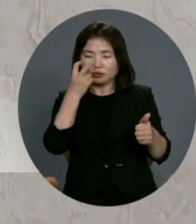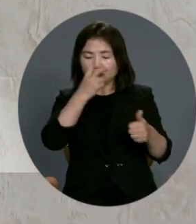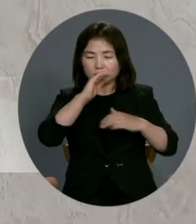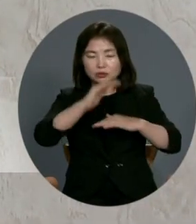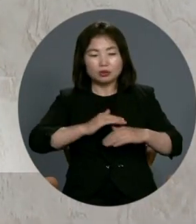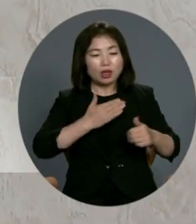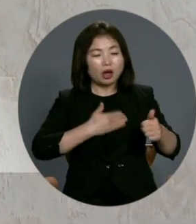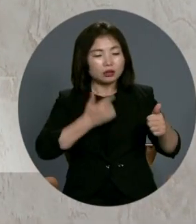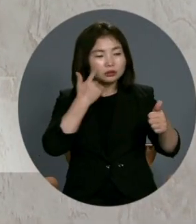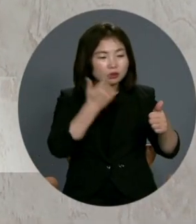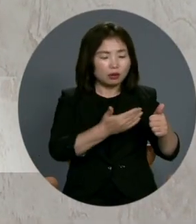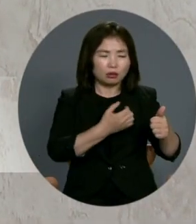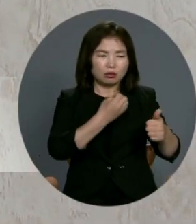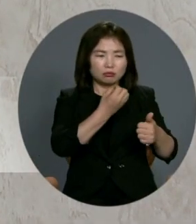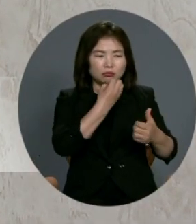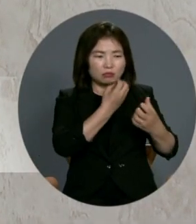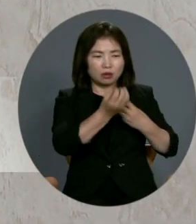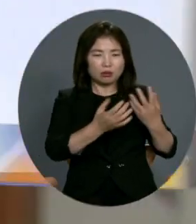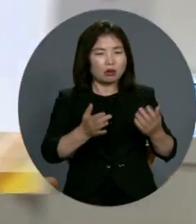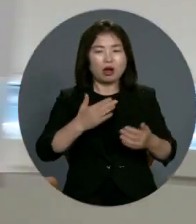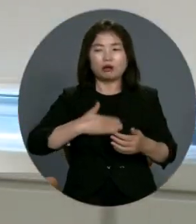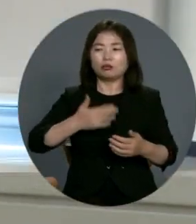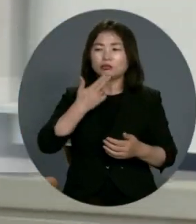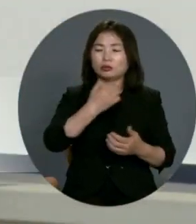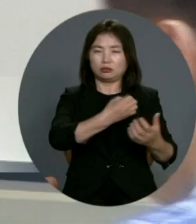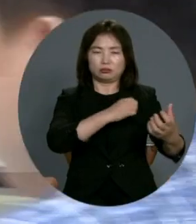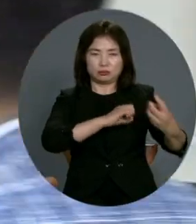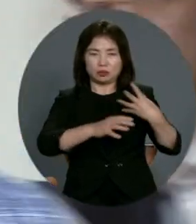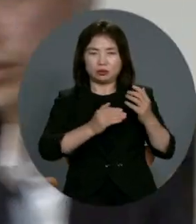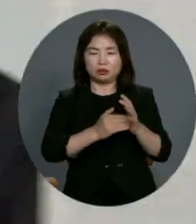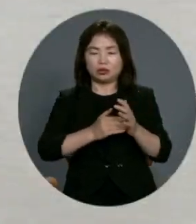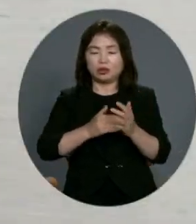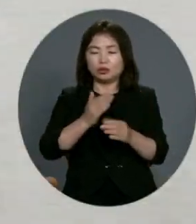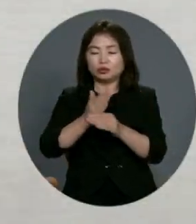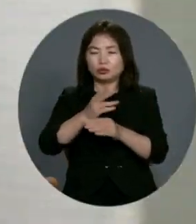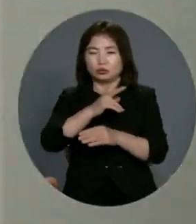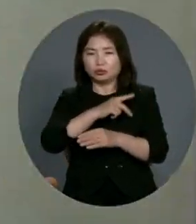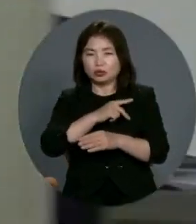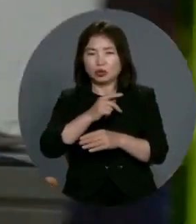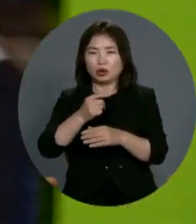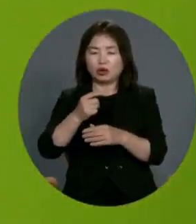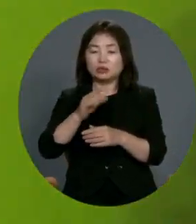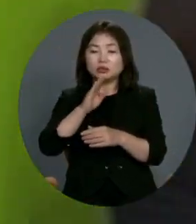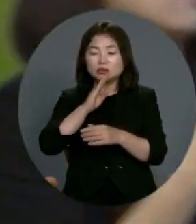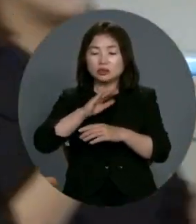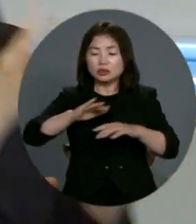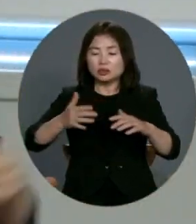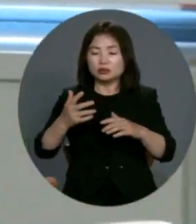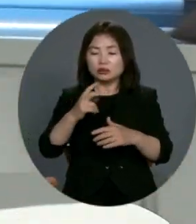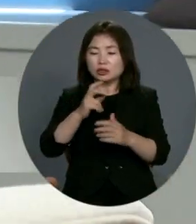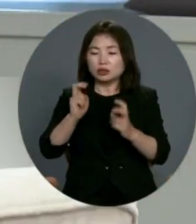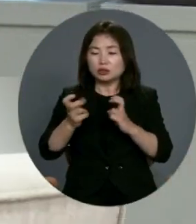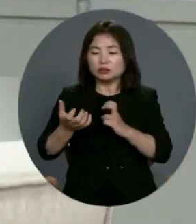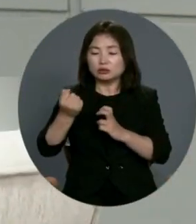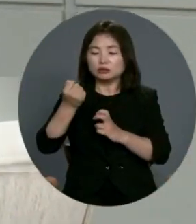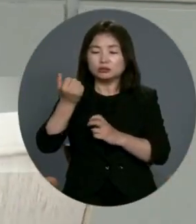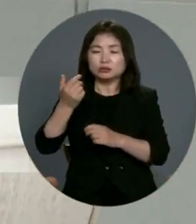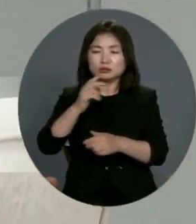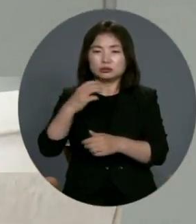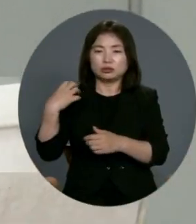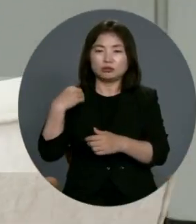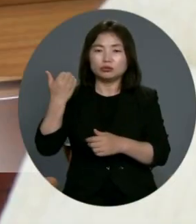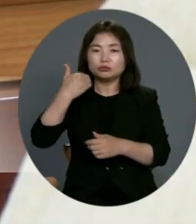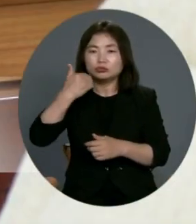내용에 대해 아는 것이 없다고 진술했습니다. 중구 중구의회와 계약한 실질적 당사자는 누구일까?